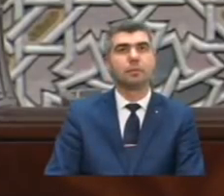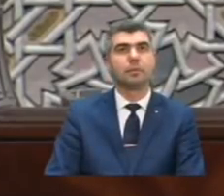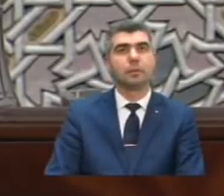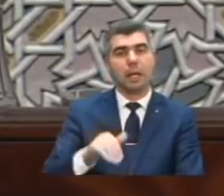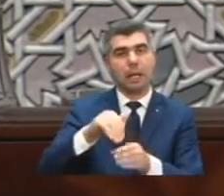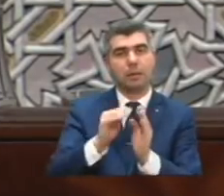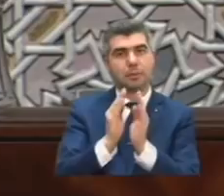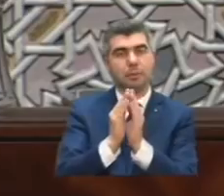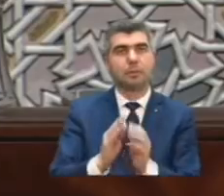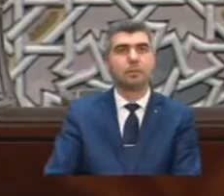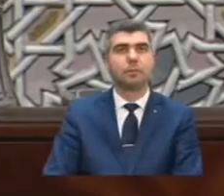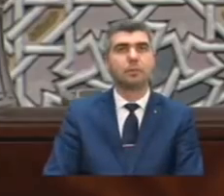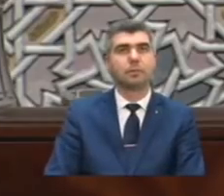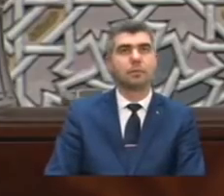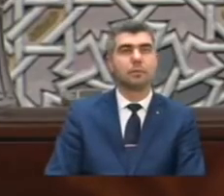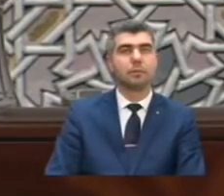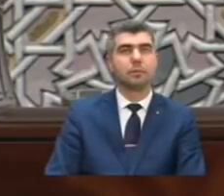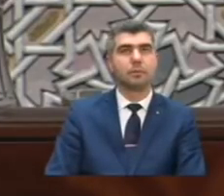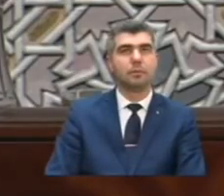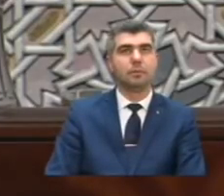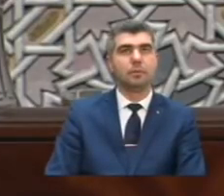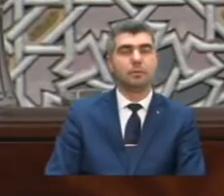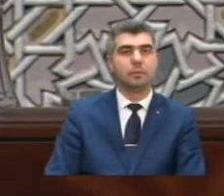العدالة والتنمية. تفضل سيد النائب.